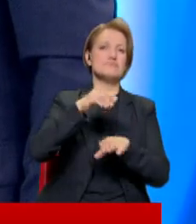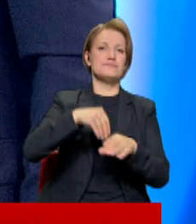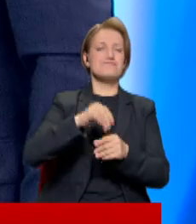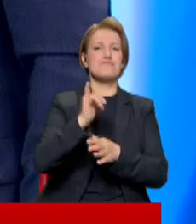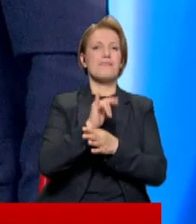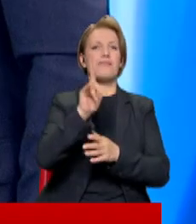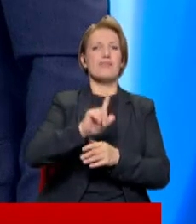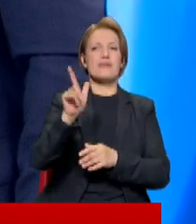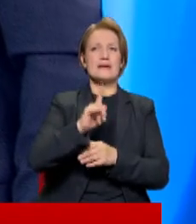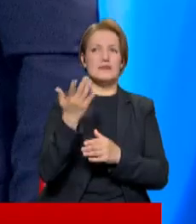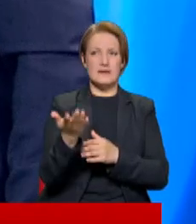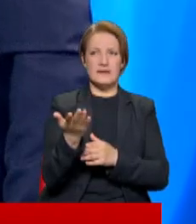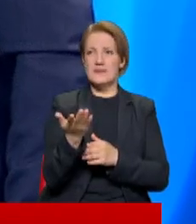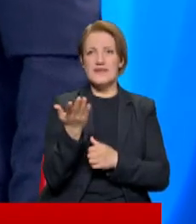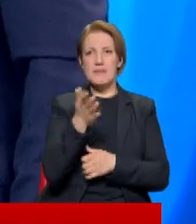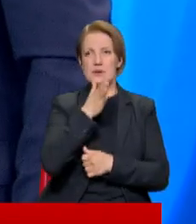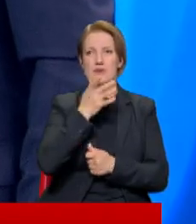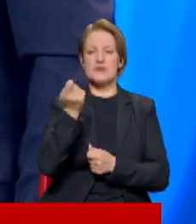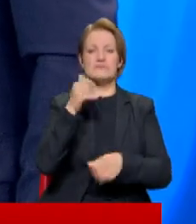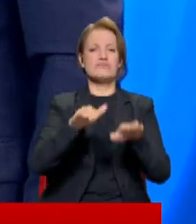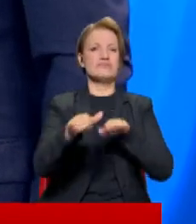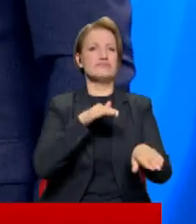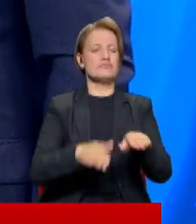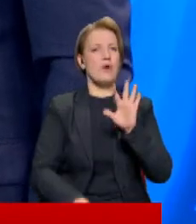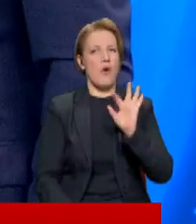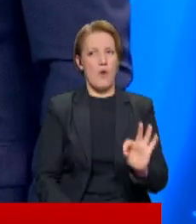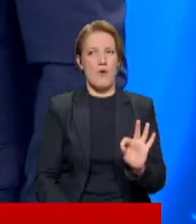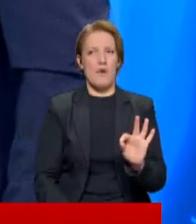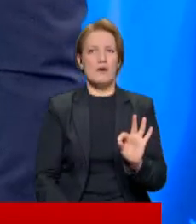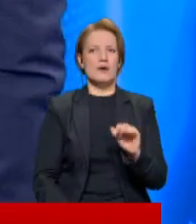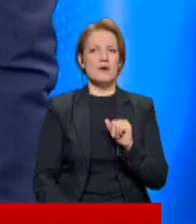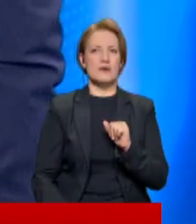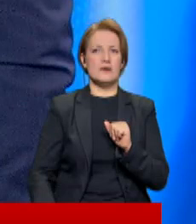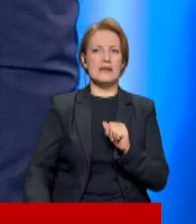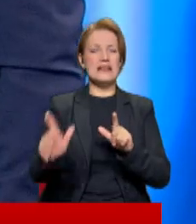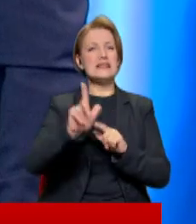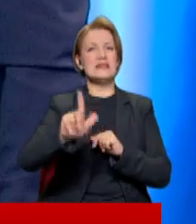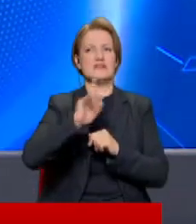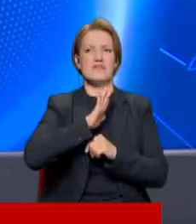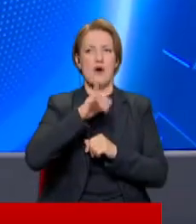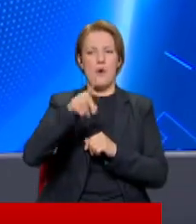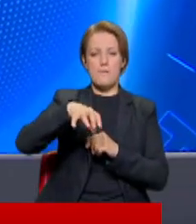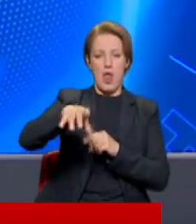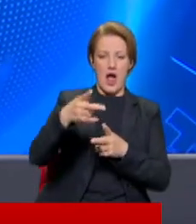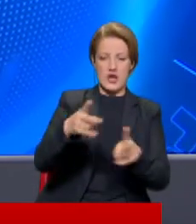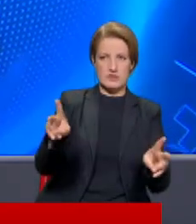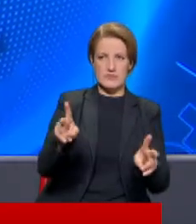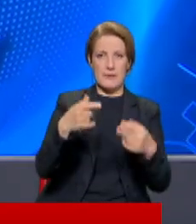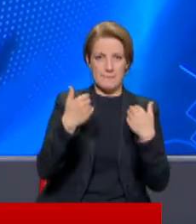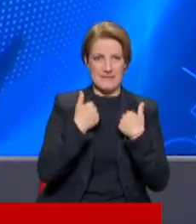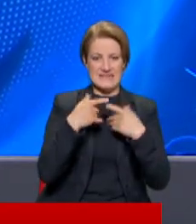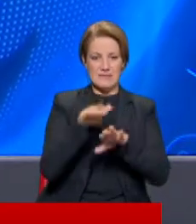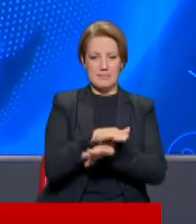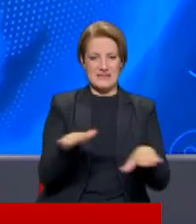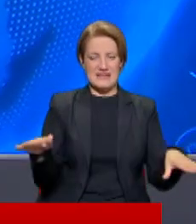liselerine teşvik vermeyiz Ama niye biliyor musun istihdama Örneğin o organize sanayi bölgesinde bir lise var o bölge açmış Biz